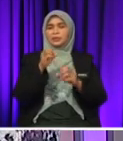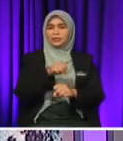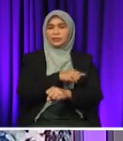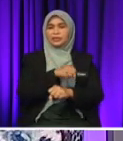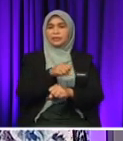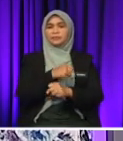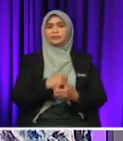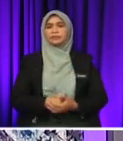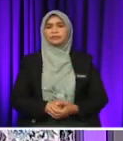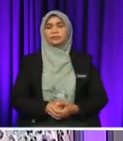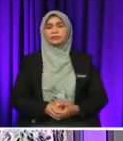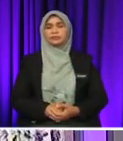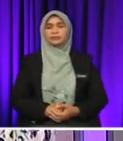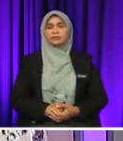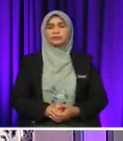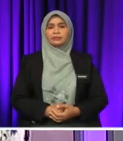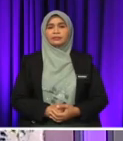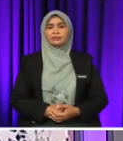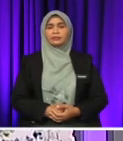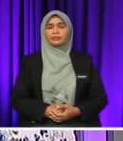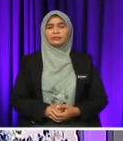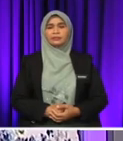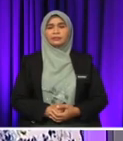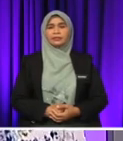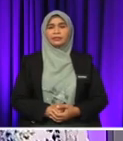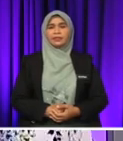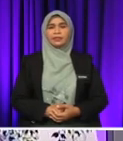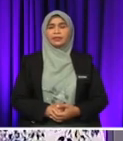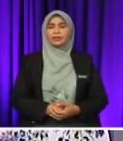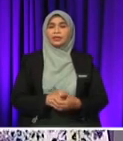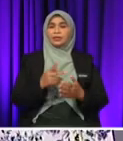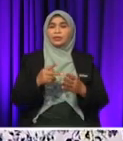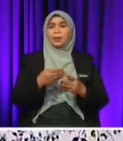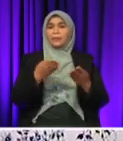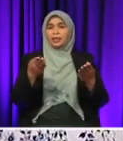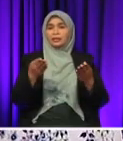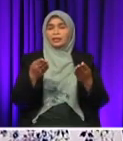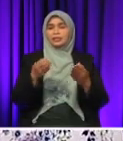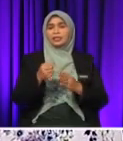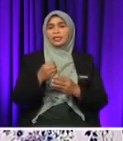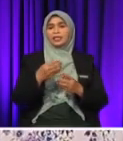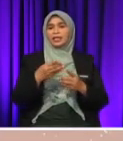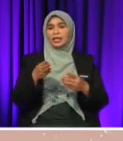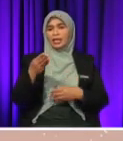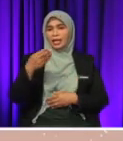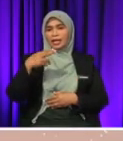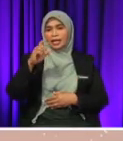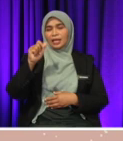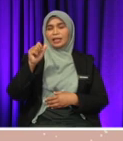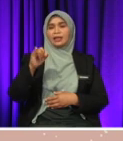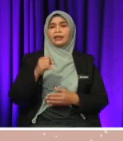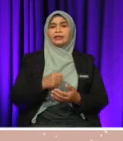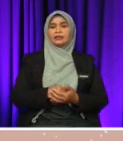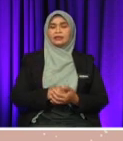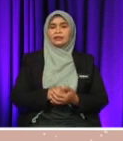ini merupakan buku teks tentang sehelai peta kesuksesan melalui komunikatif bagi pelajar tingkatan